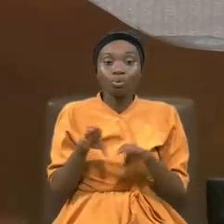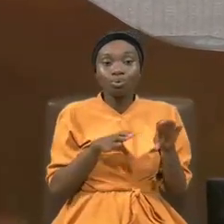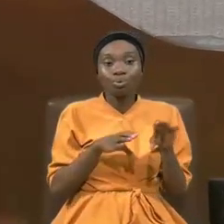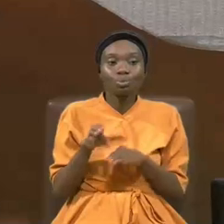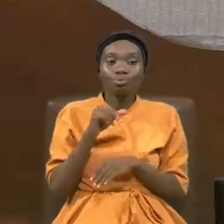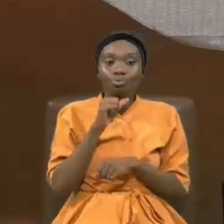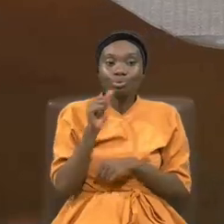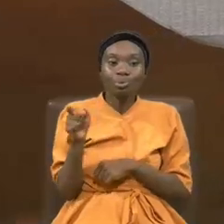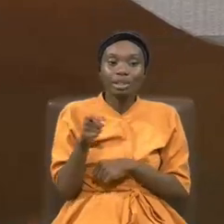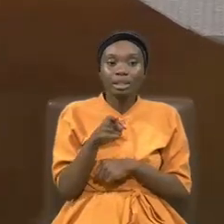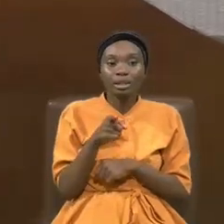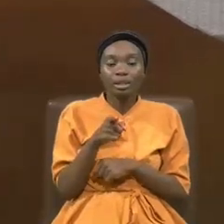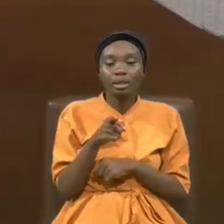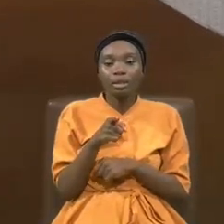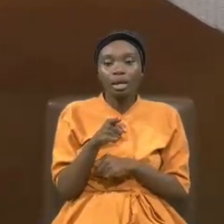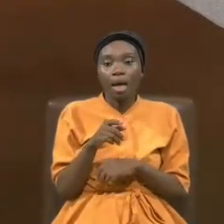cause de vous.